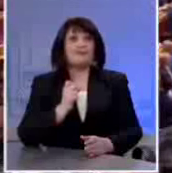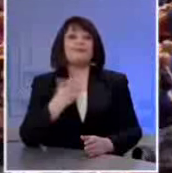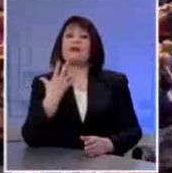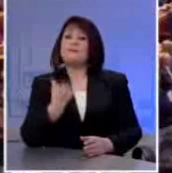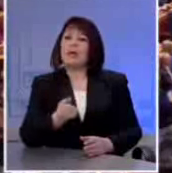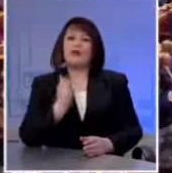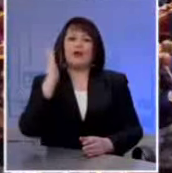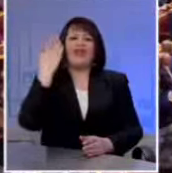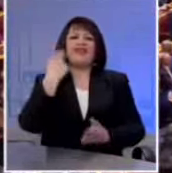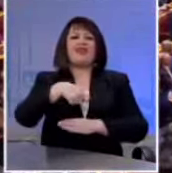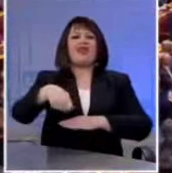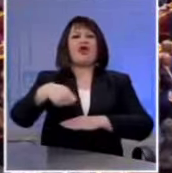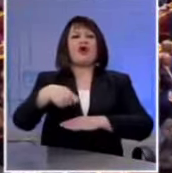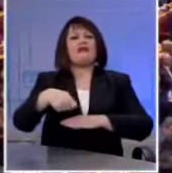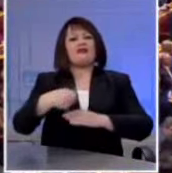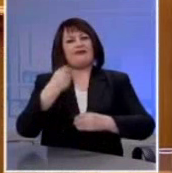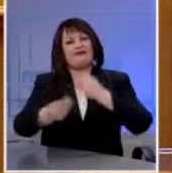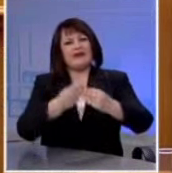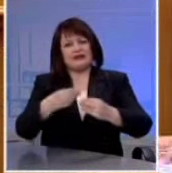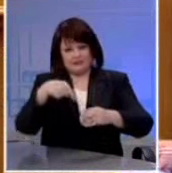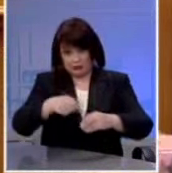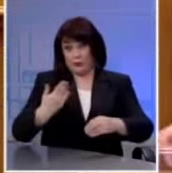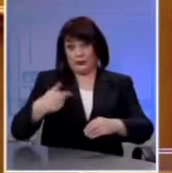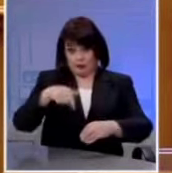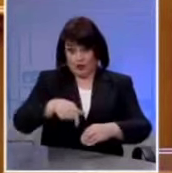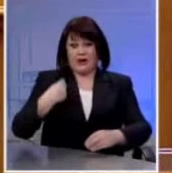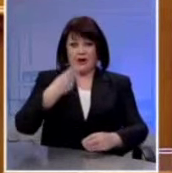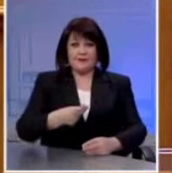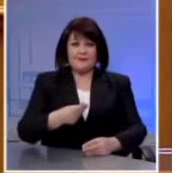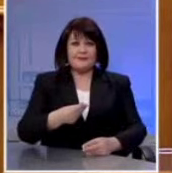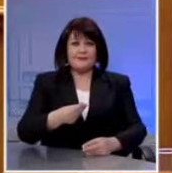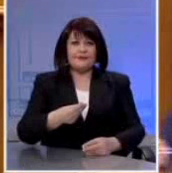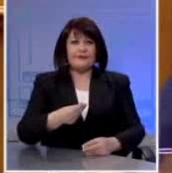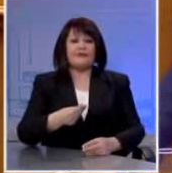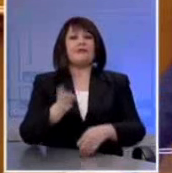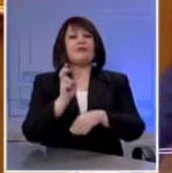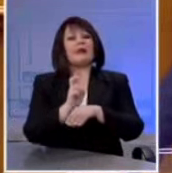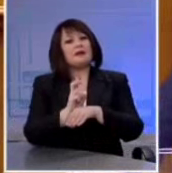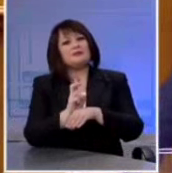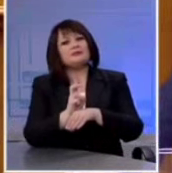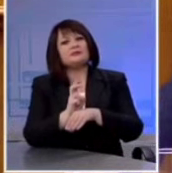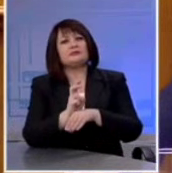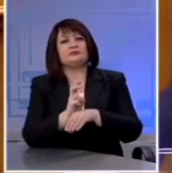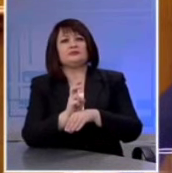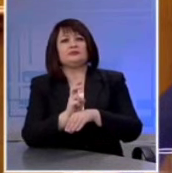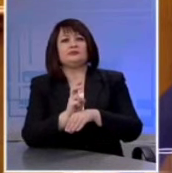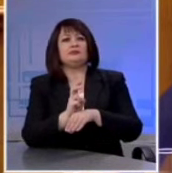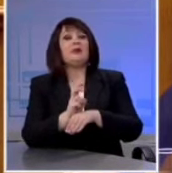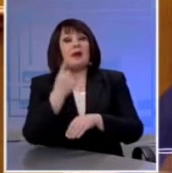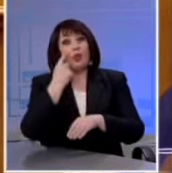υπάρχουν δικογραφίες που έχουν διαβιβαστεί την τρέχουσα περίοδο στη Βουλή, οι οποίες δεν πρόκειται να απολαύσουν κανένα απολύτως